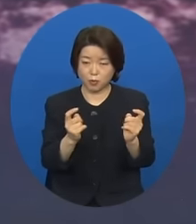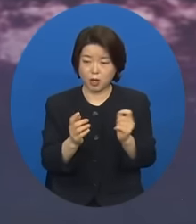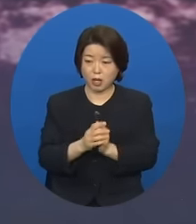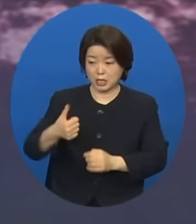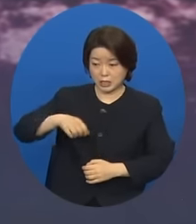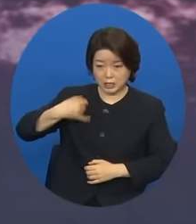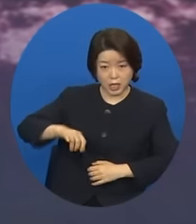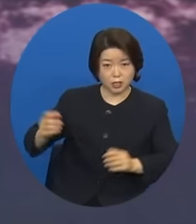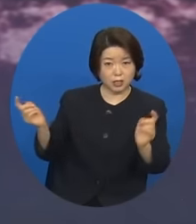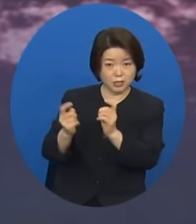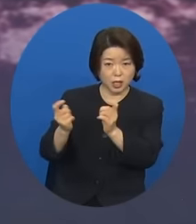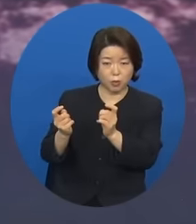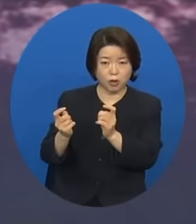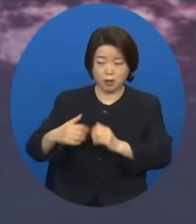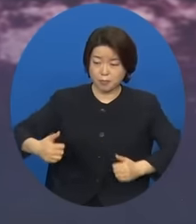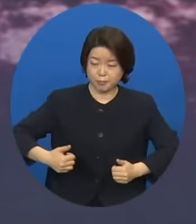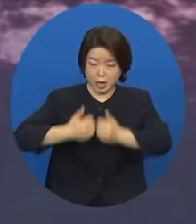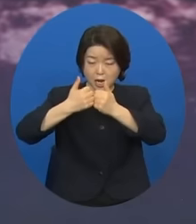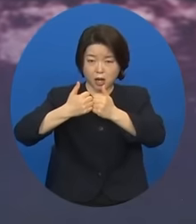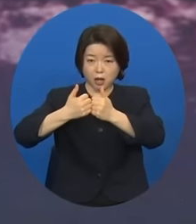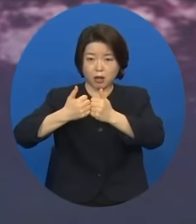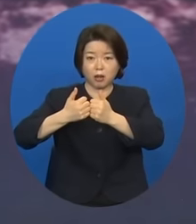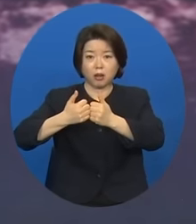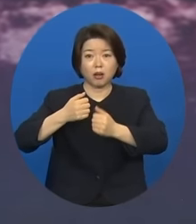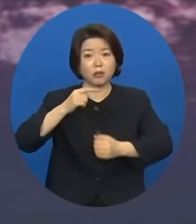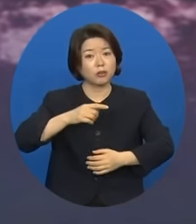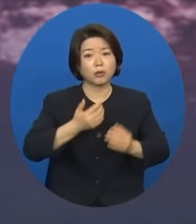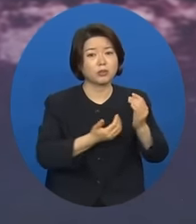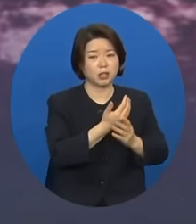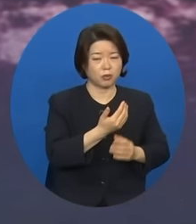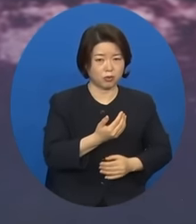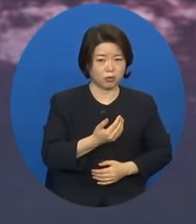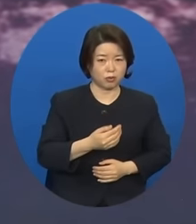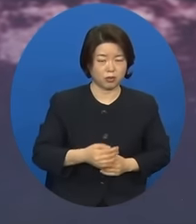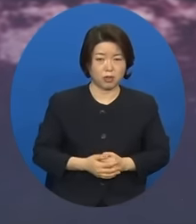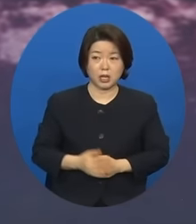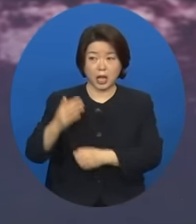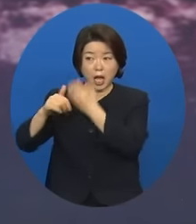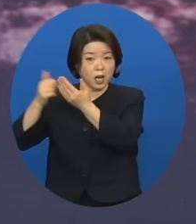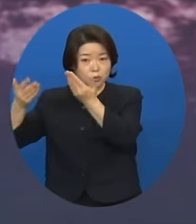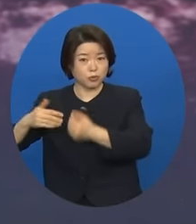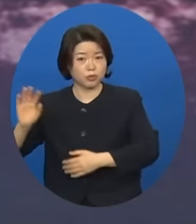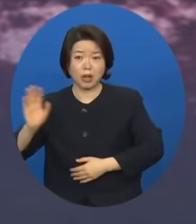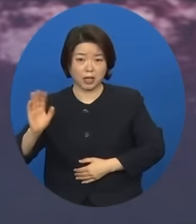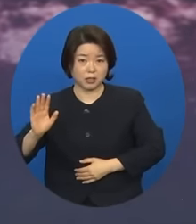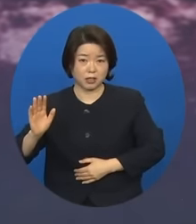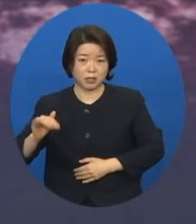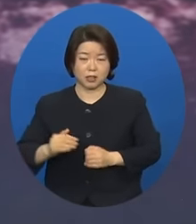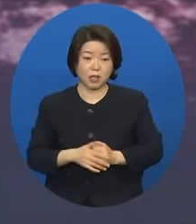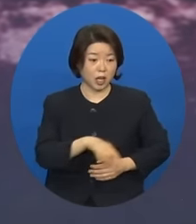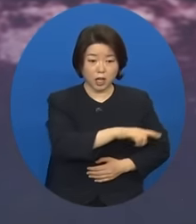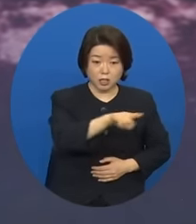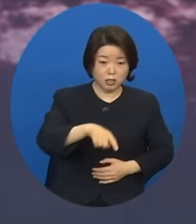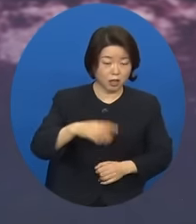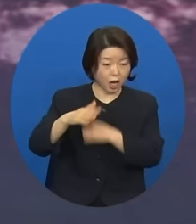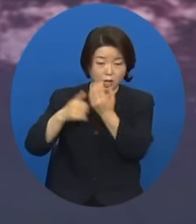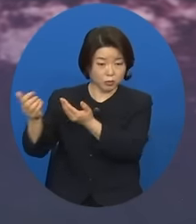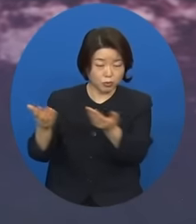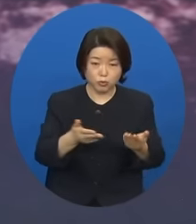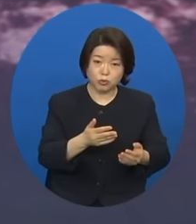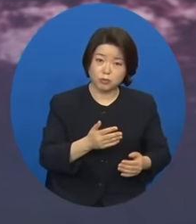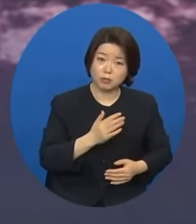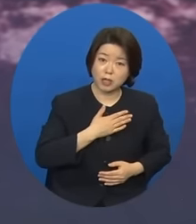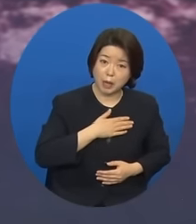대적하는 것 여러분이 주님이 주신게 거 아닙니다 신나잖아요 이 이거 잘 생각해 보세요 이것이 하나님이 주겠습니까